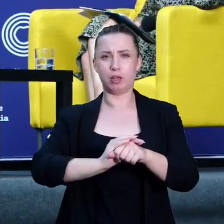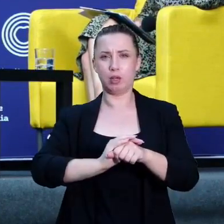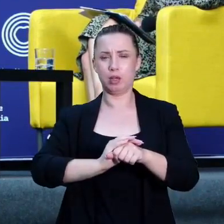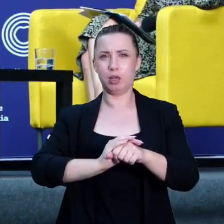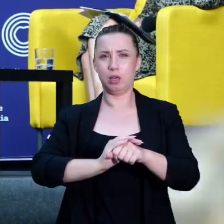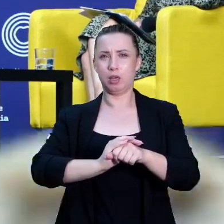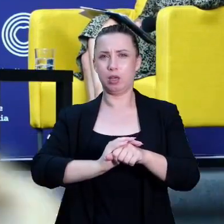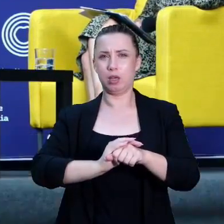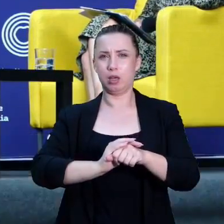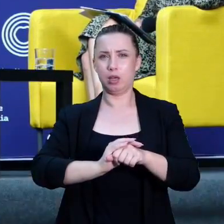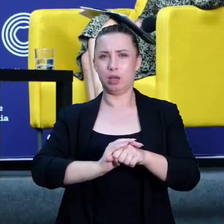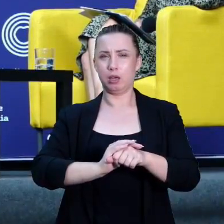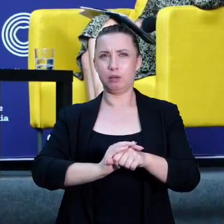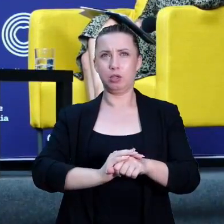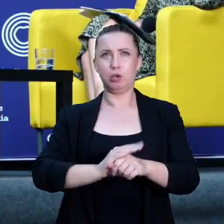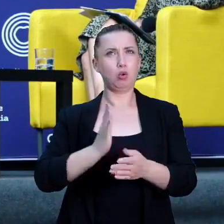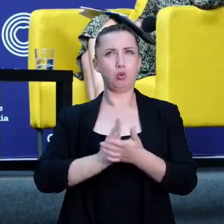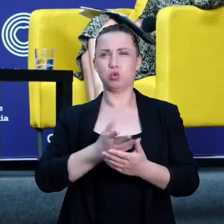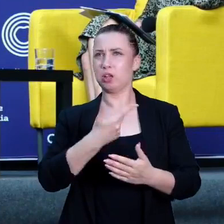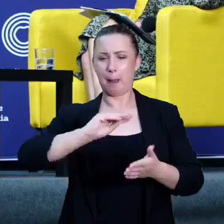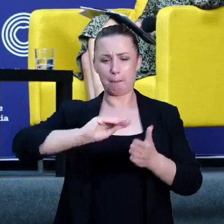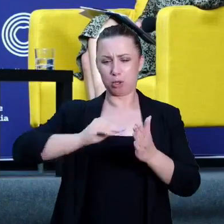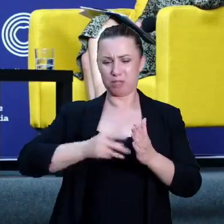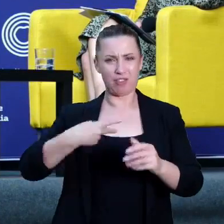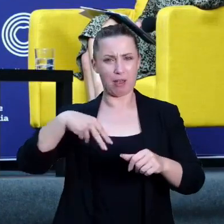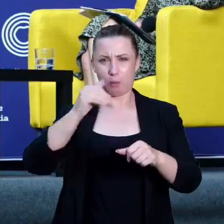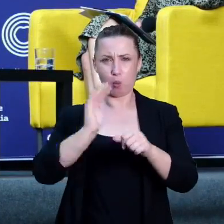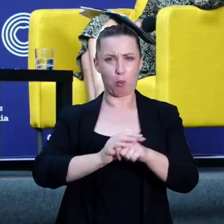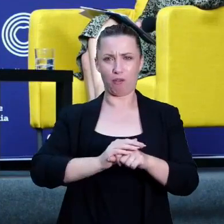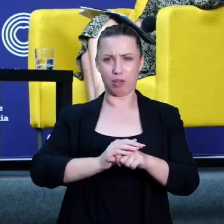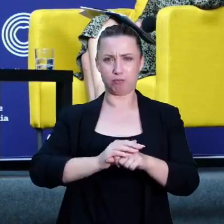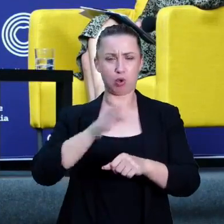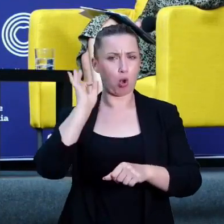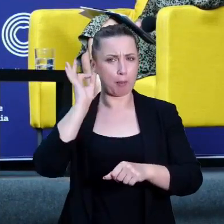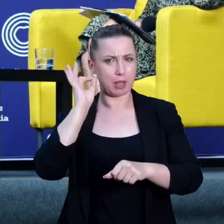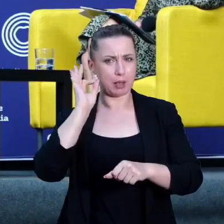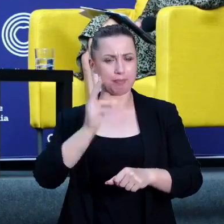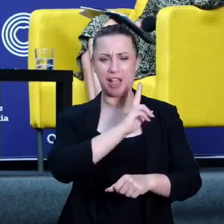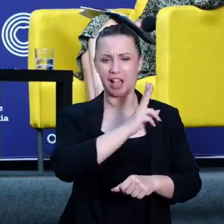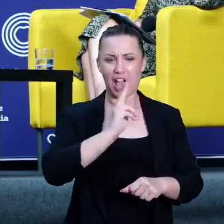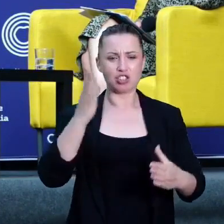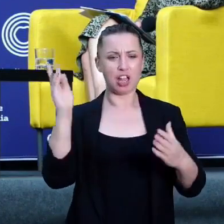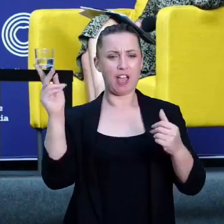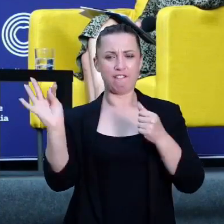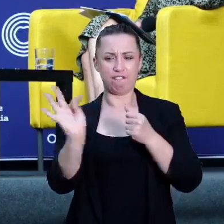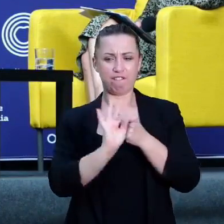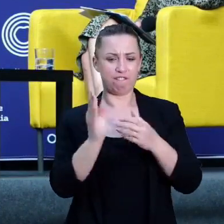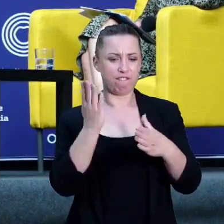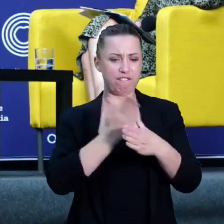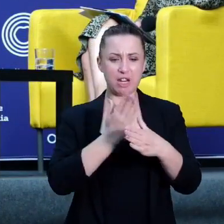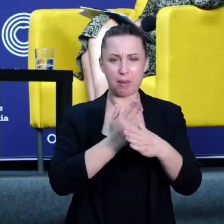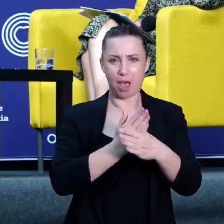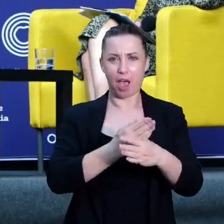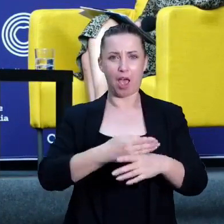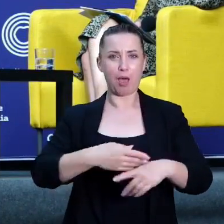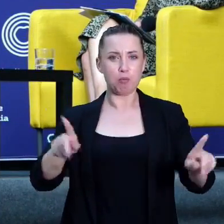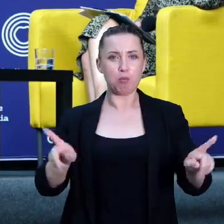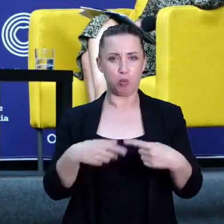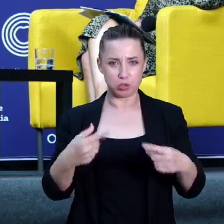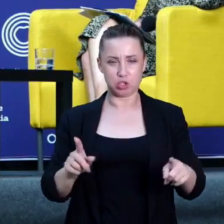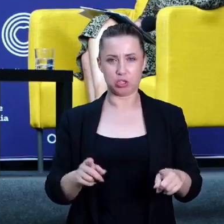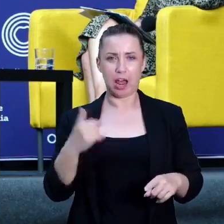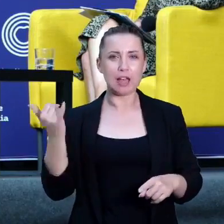zdarzyło, żebym podpisała kontrakt z kobietą. Wszystkie firmy fonograficzne były obwarowane przez prezesów jednego albo